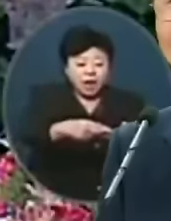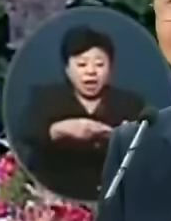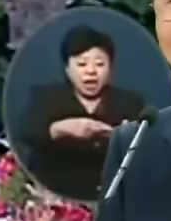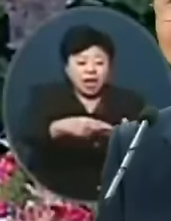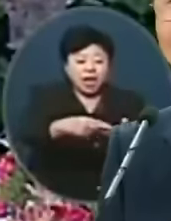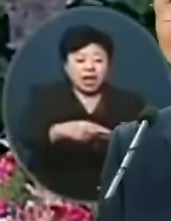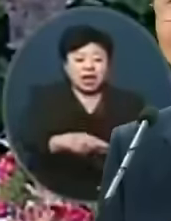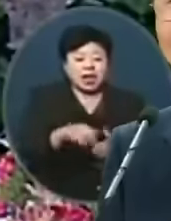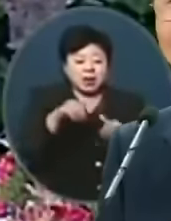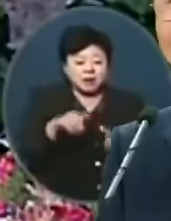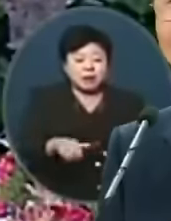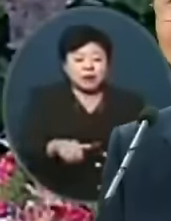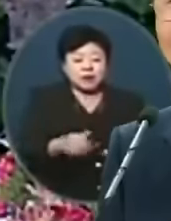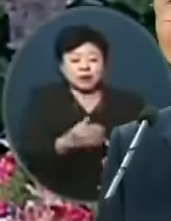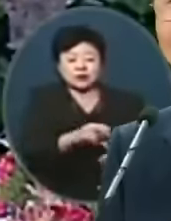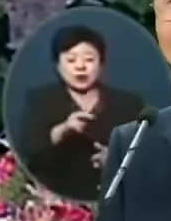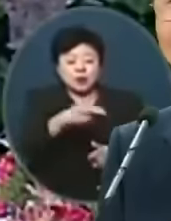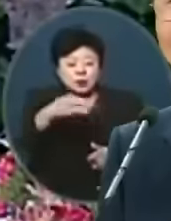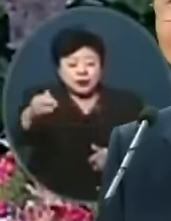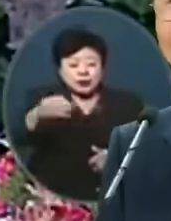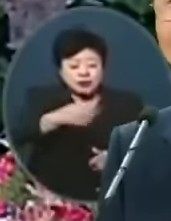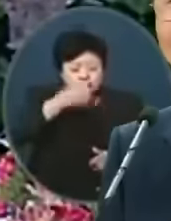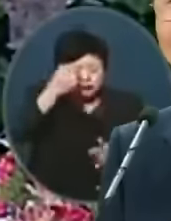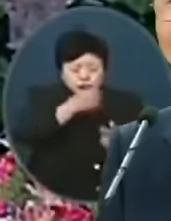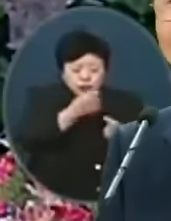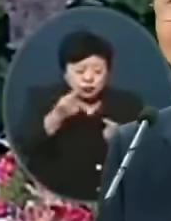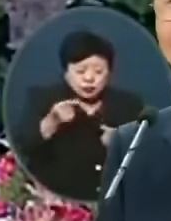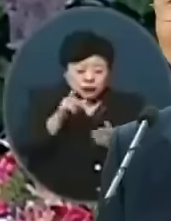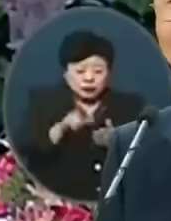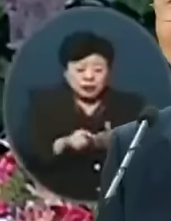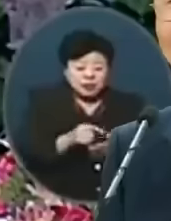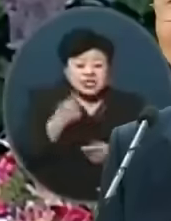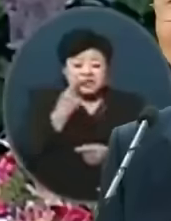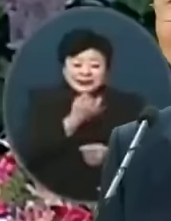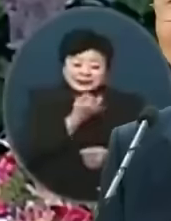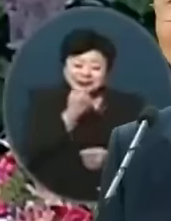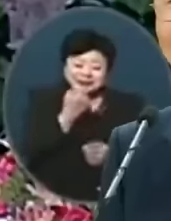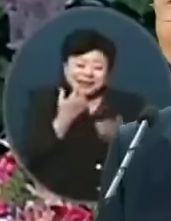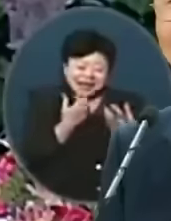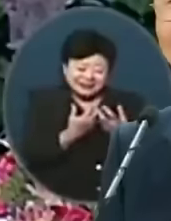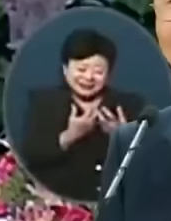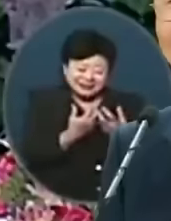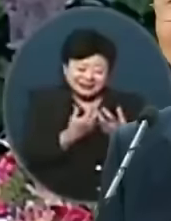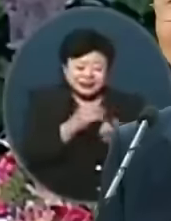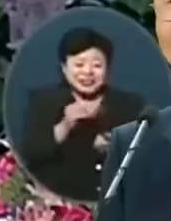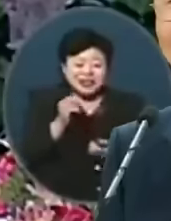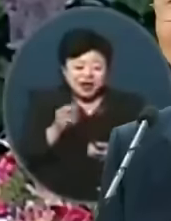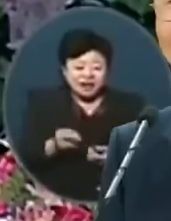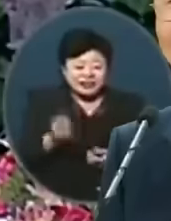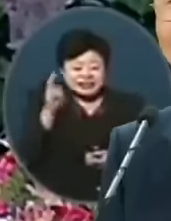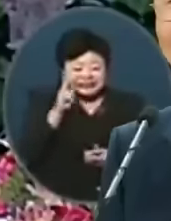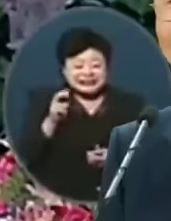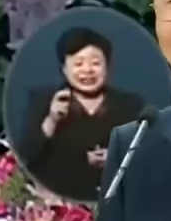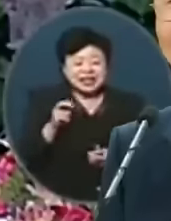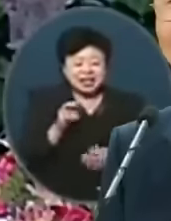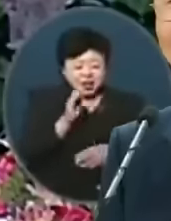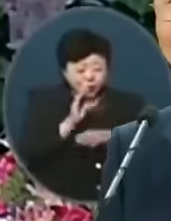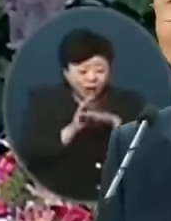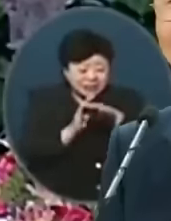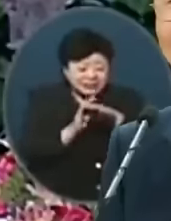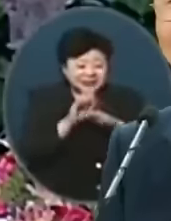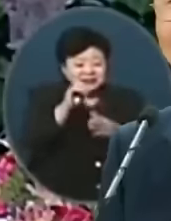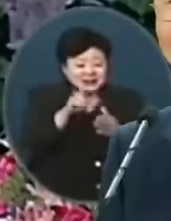포로를 돌려보내실 때 우리는 꿈꾸는 것 같았도다. 그때 우리 입에는 웃음이 가득하고 우리 혀에는 찬양이